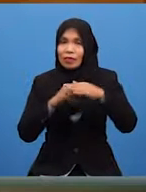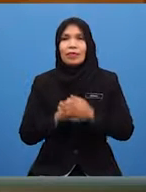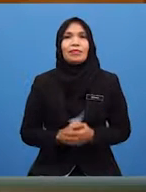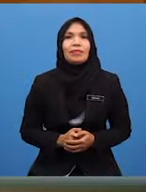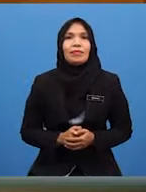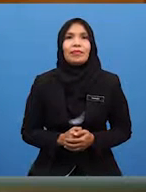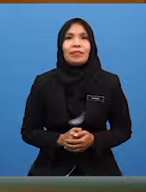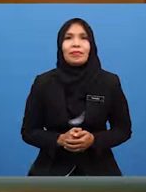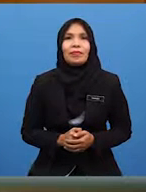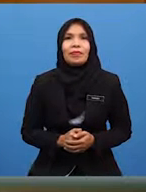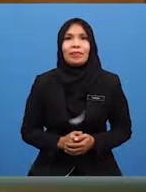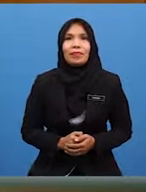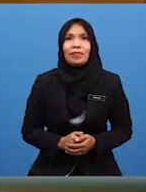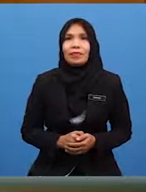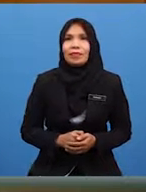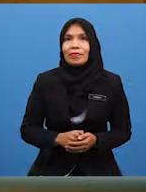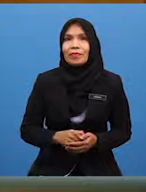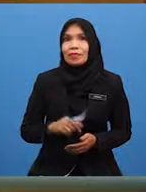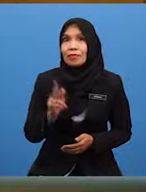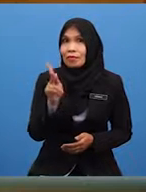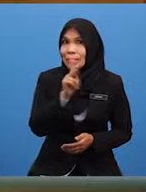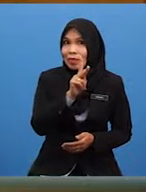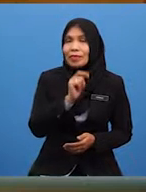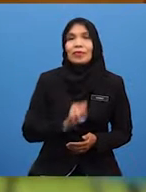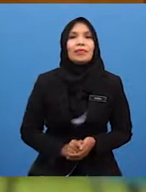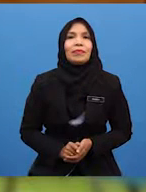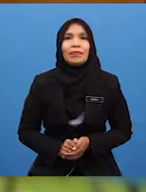sekali lajur sebelah kiri.